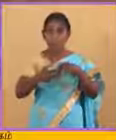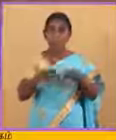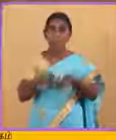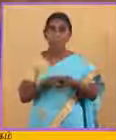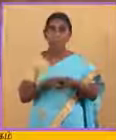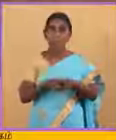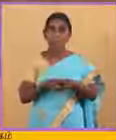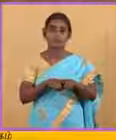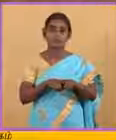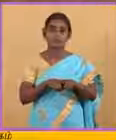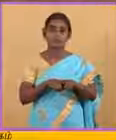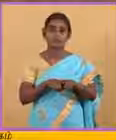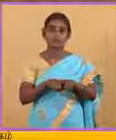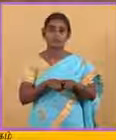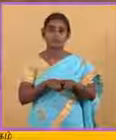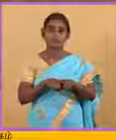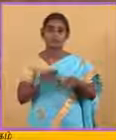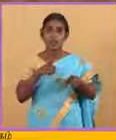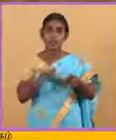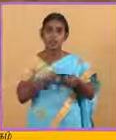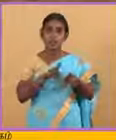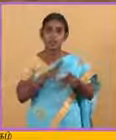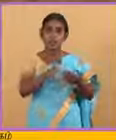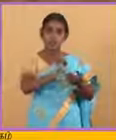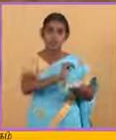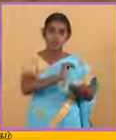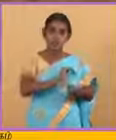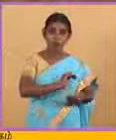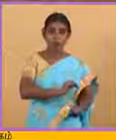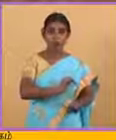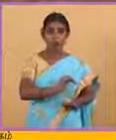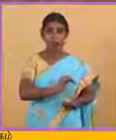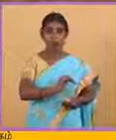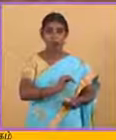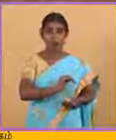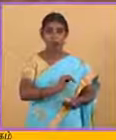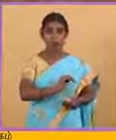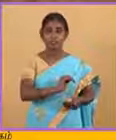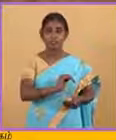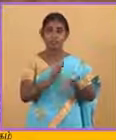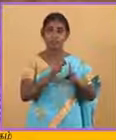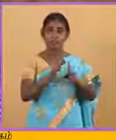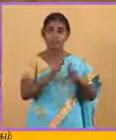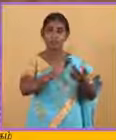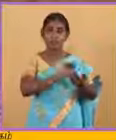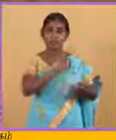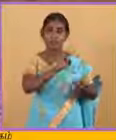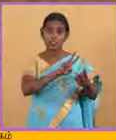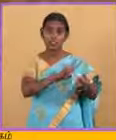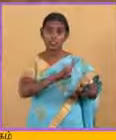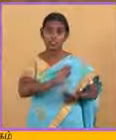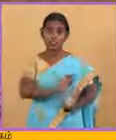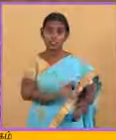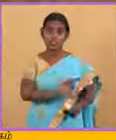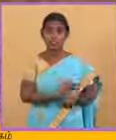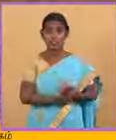இருவரும் அவர் கண்ணில் பட்டனர். ஆகா, நமக்கு கடமை உள்ளது, கடமை முடித்த பின்பே நாம் இதை செய்ய